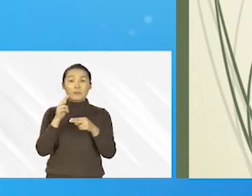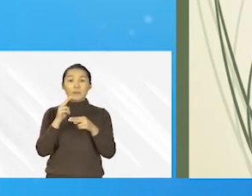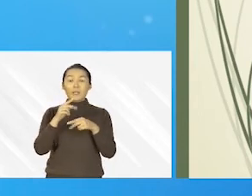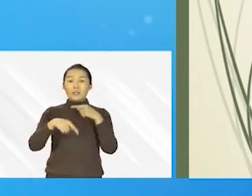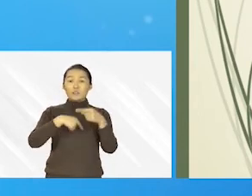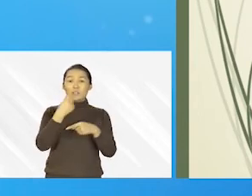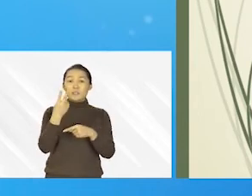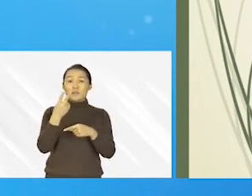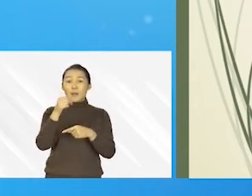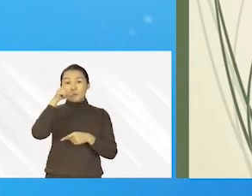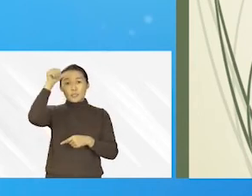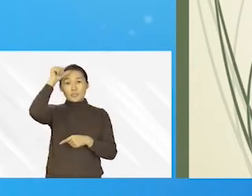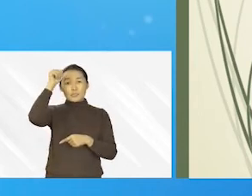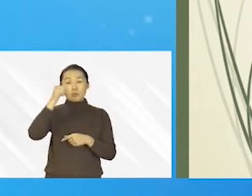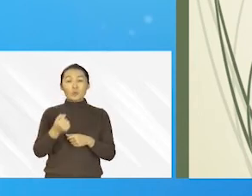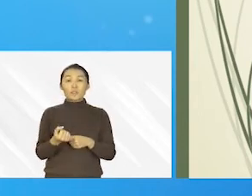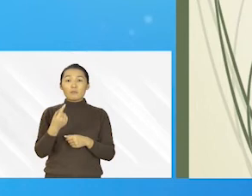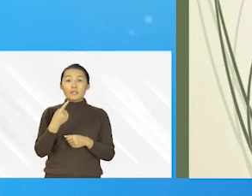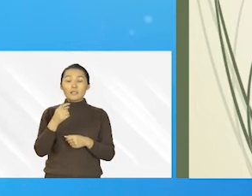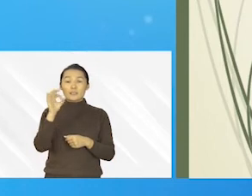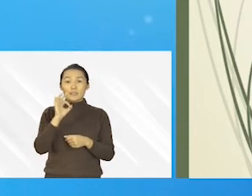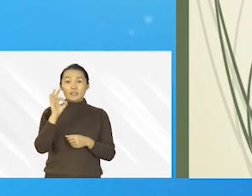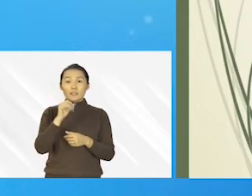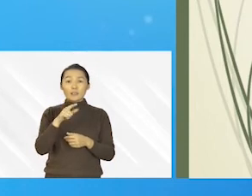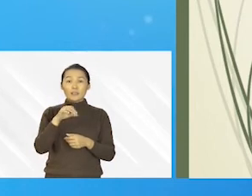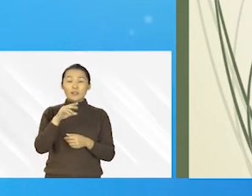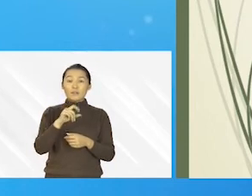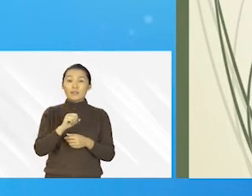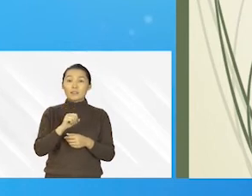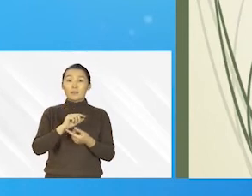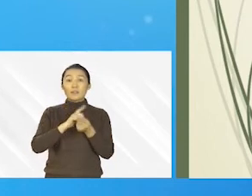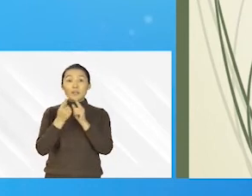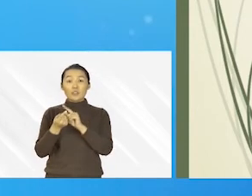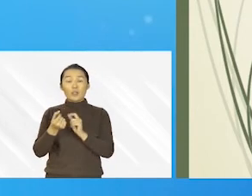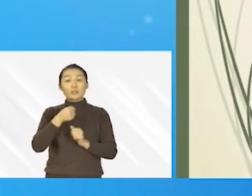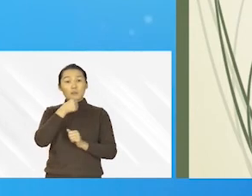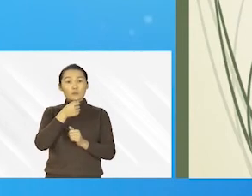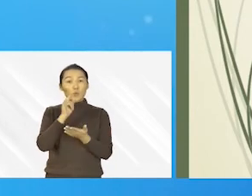после выхода из икринки головастик превращается во взрослую лягушку.